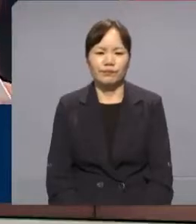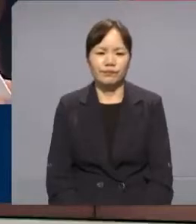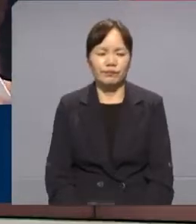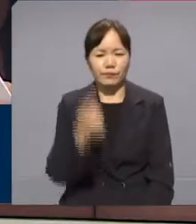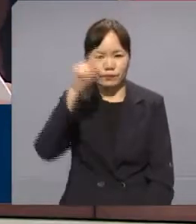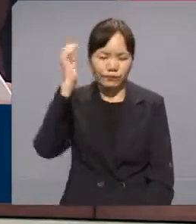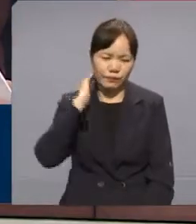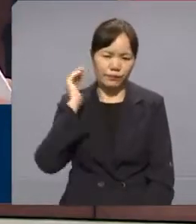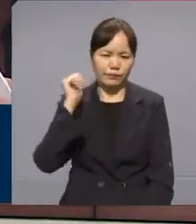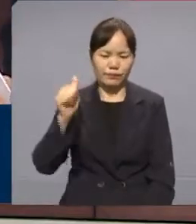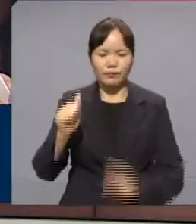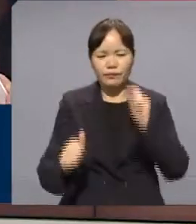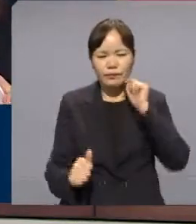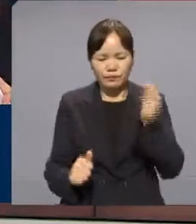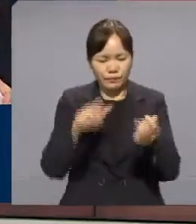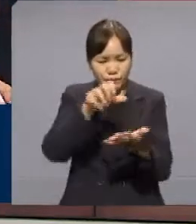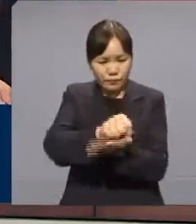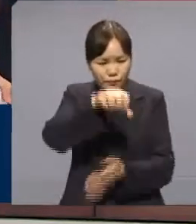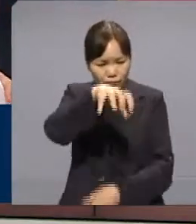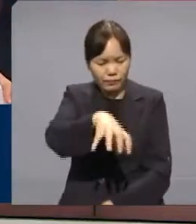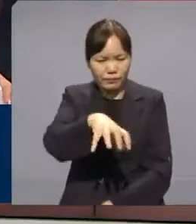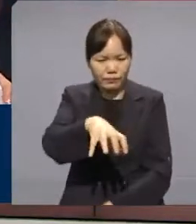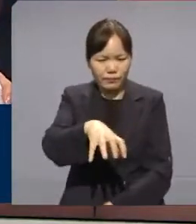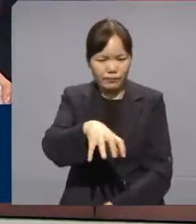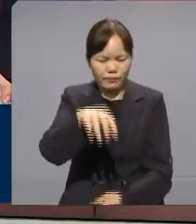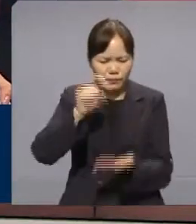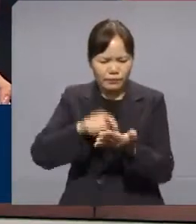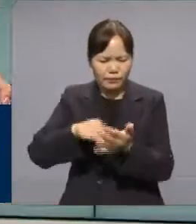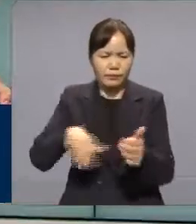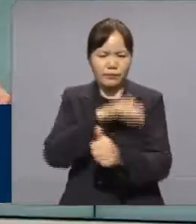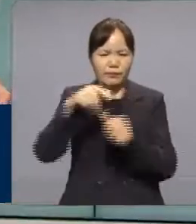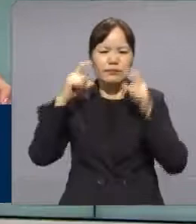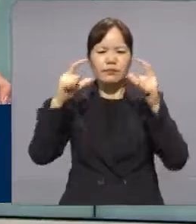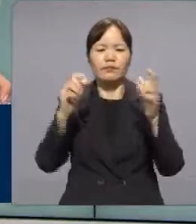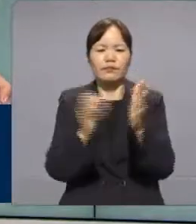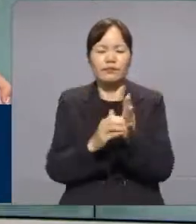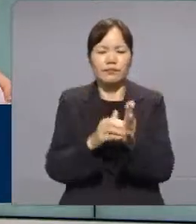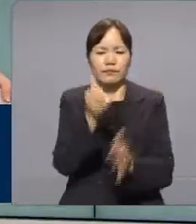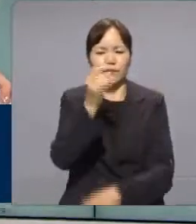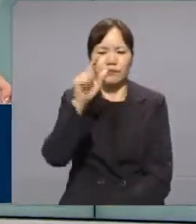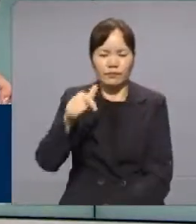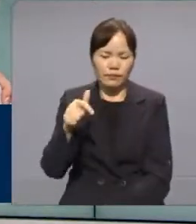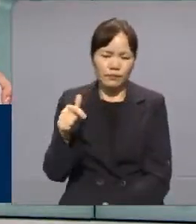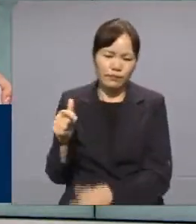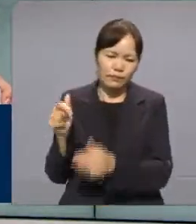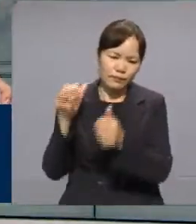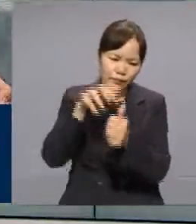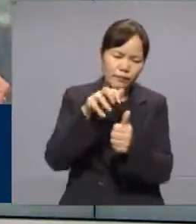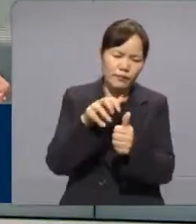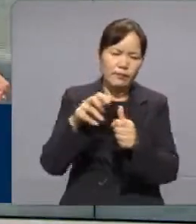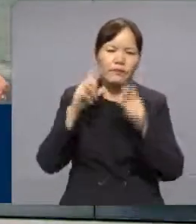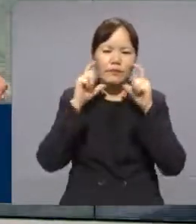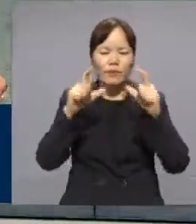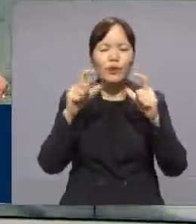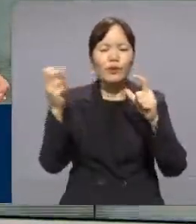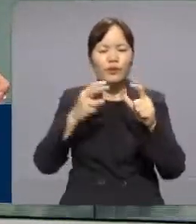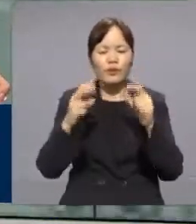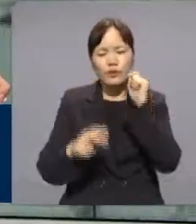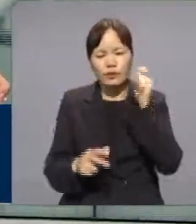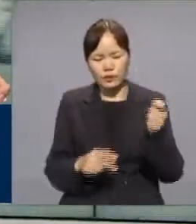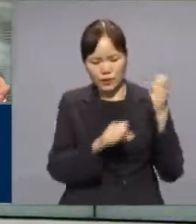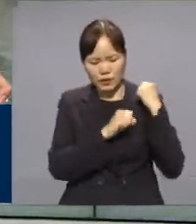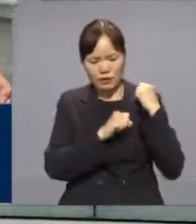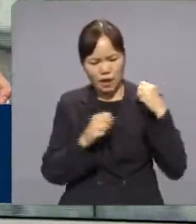푸틴 러시아 대통령이 우크라이나 점령지에 계엄령을 선포했습니다. 핵 공격 선전포고에 이어서 우크라이나군의